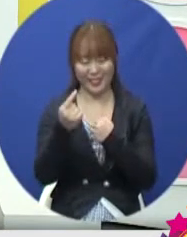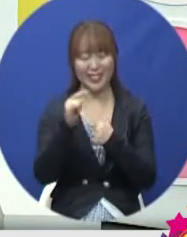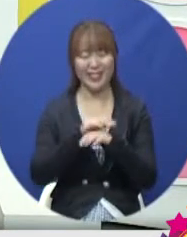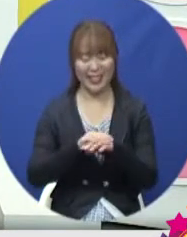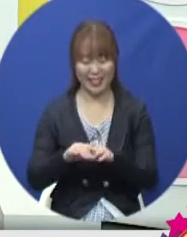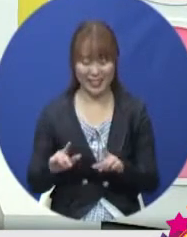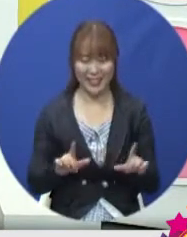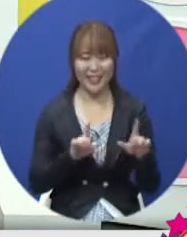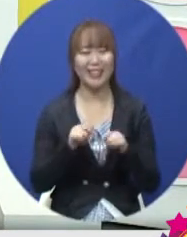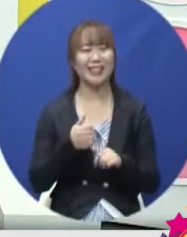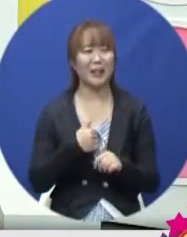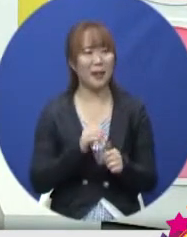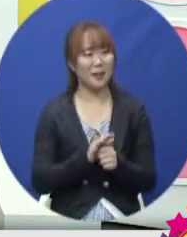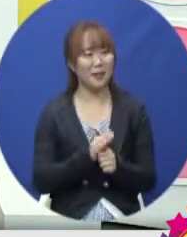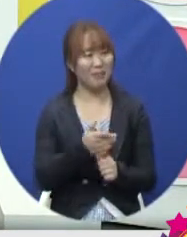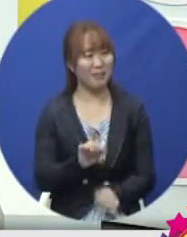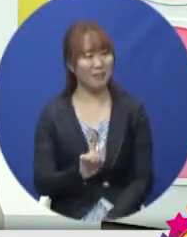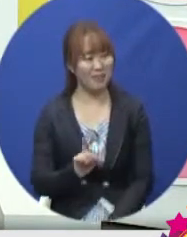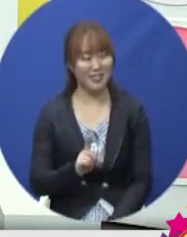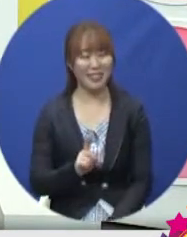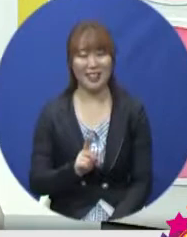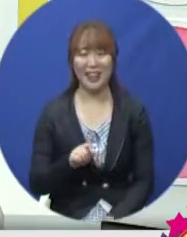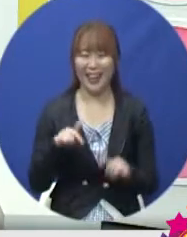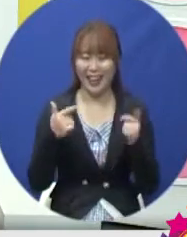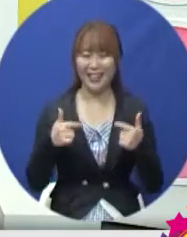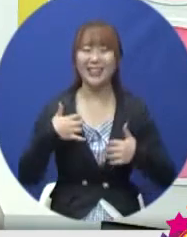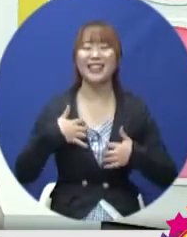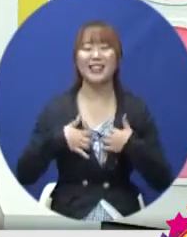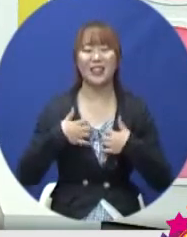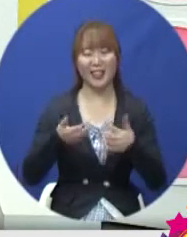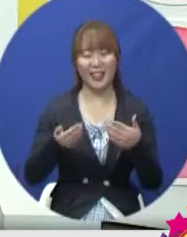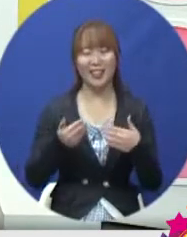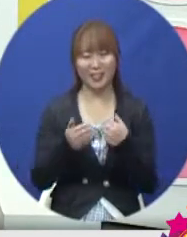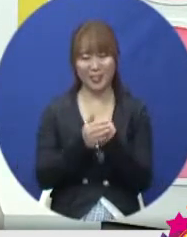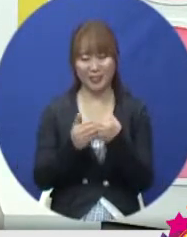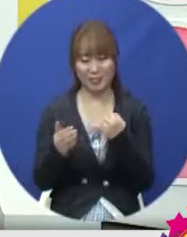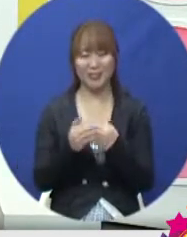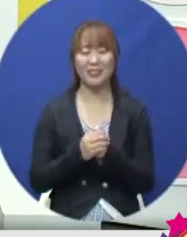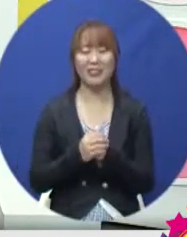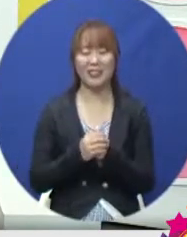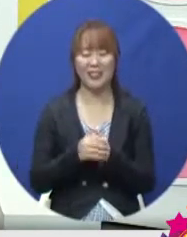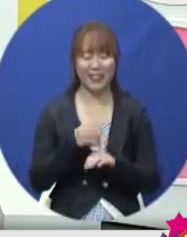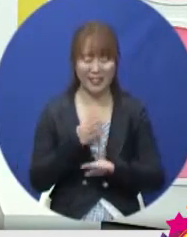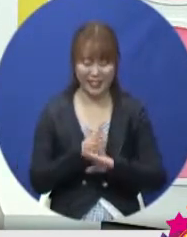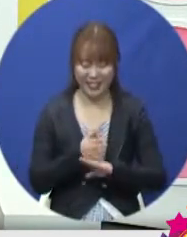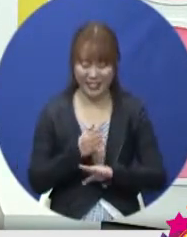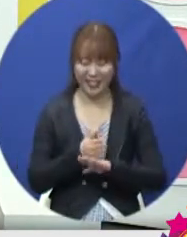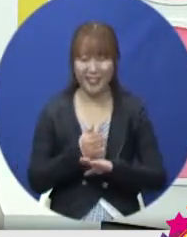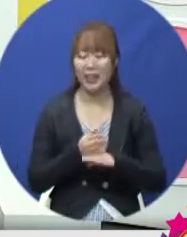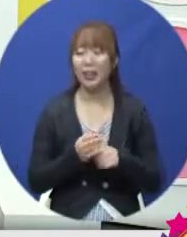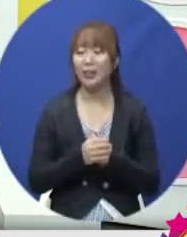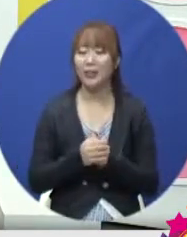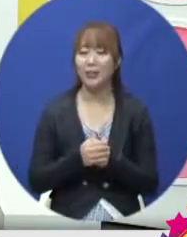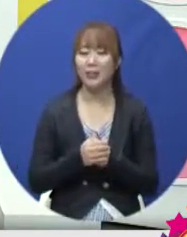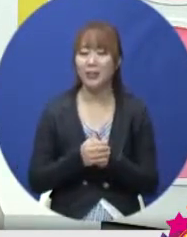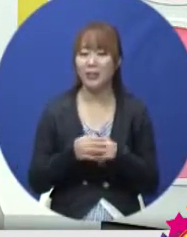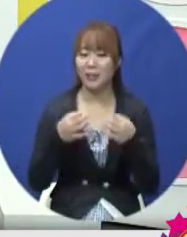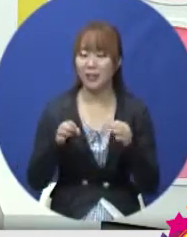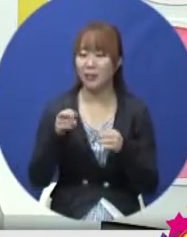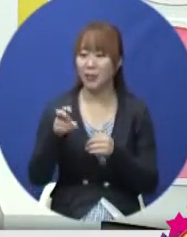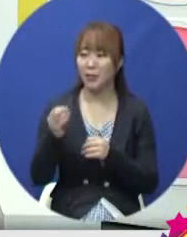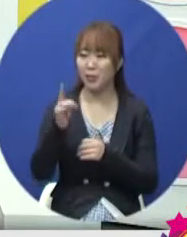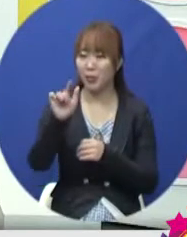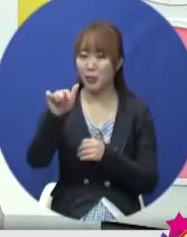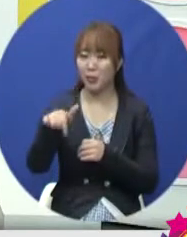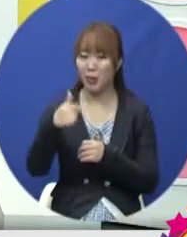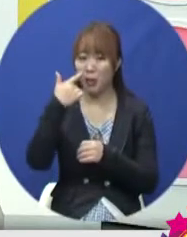제가요? 네네. 제가 뭘 도와드렸죠? 항상 즐겁게 해주잖아요. 아, 정말요? 거지. 감사합니다. 그나저나 우리 김용구 아버님